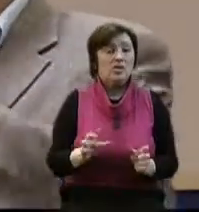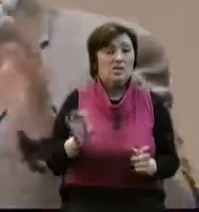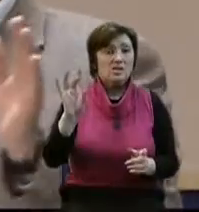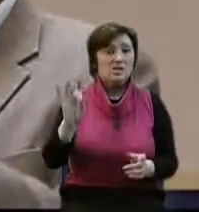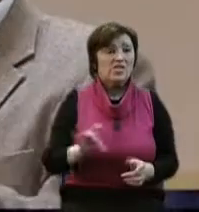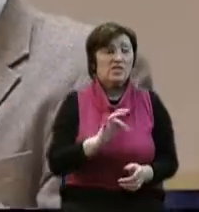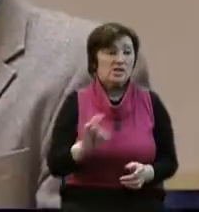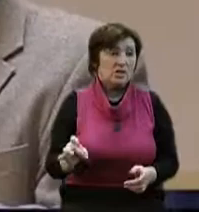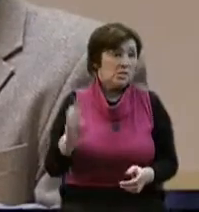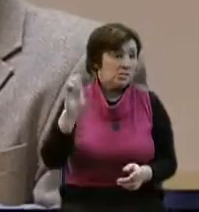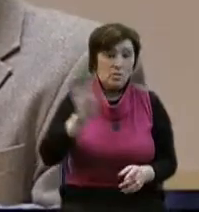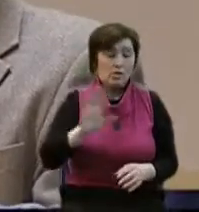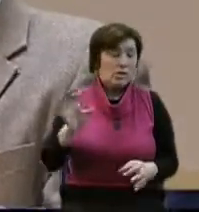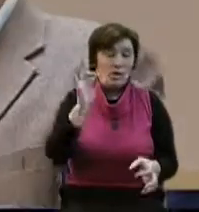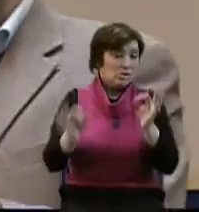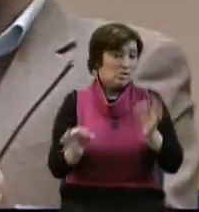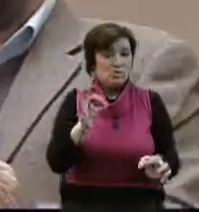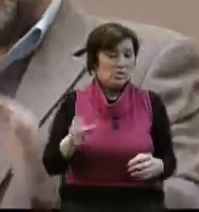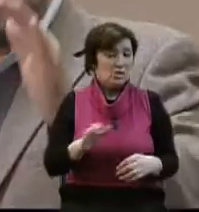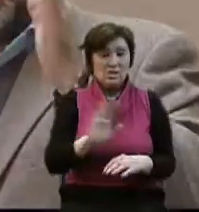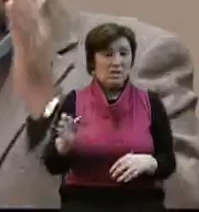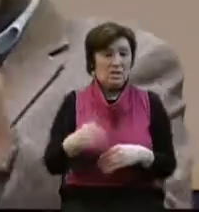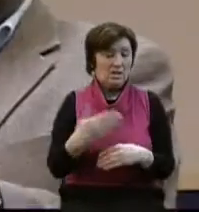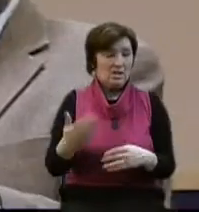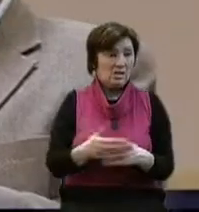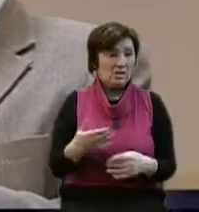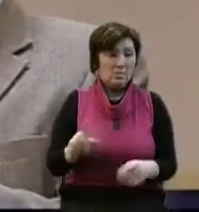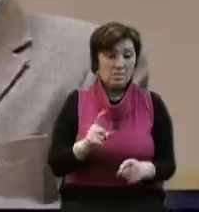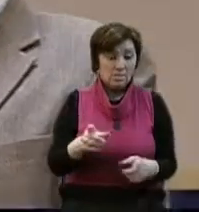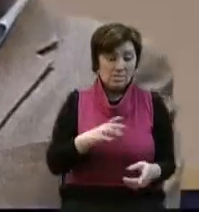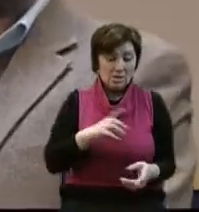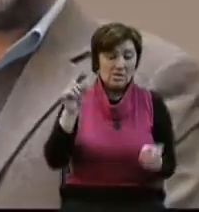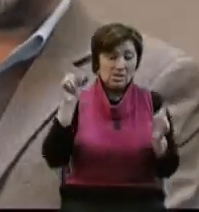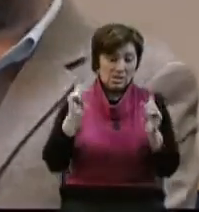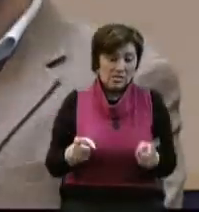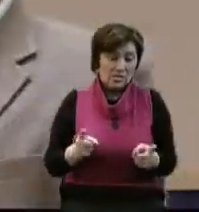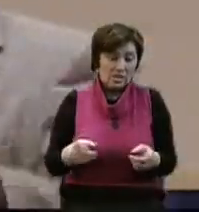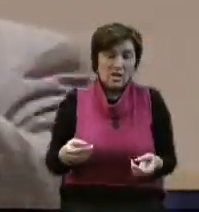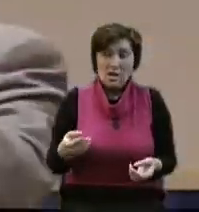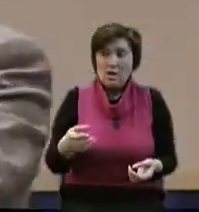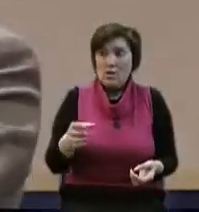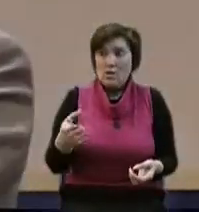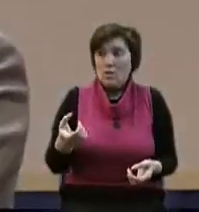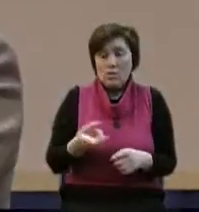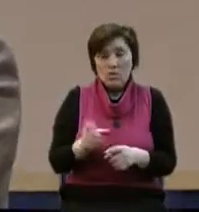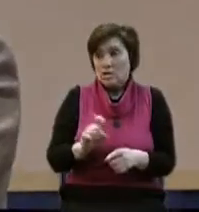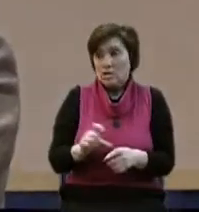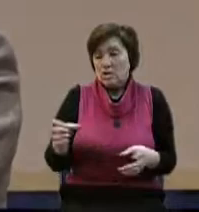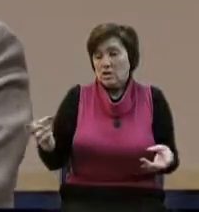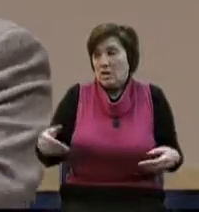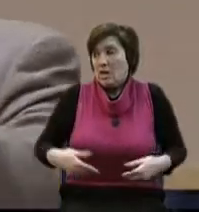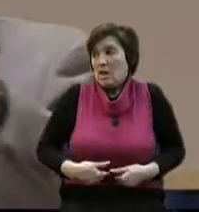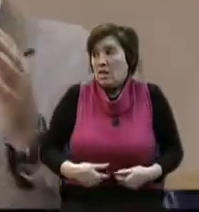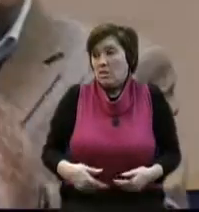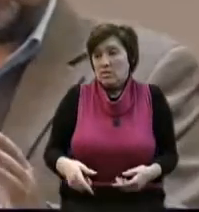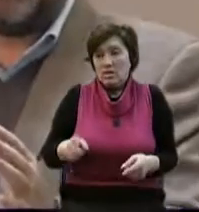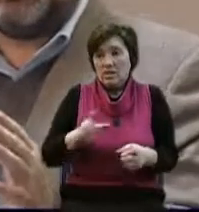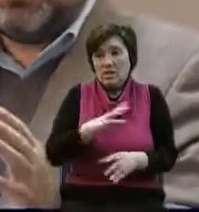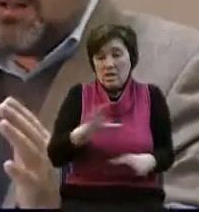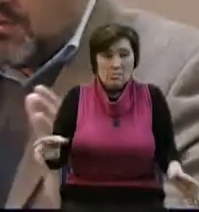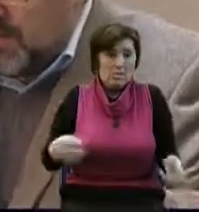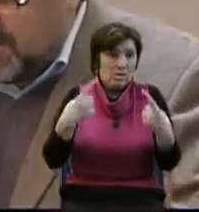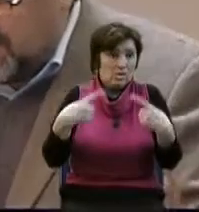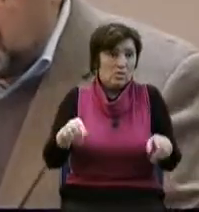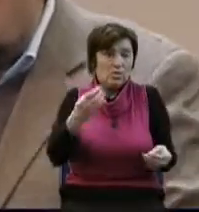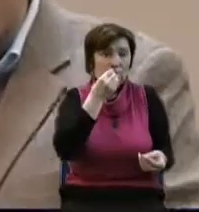что действительно была нужда. Действительно, они были голодные, действительно, не было другой еды, была только эта еда,